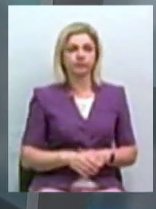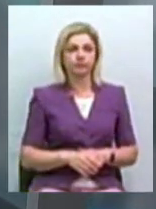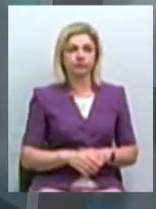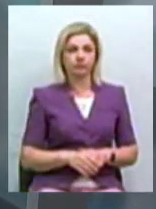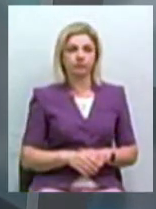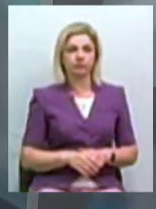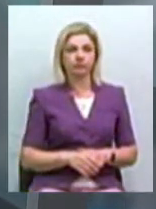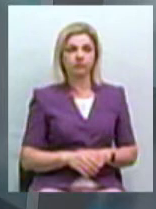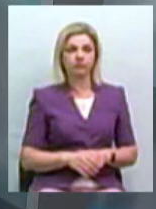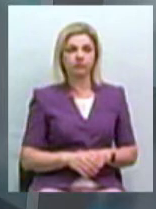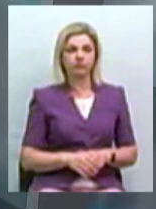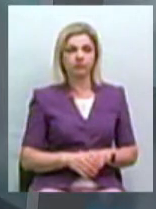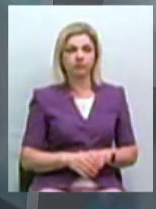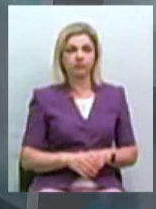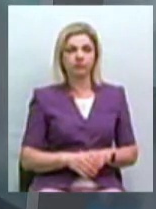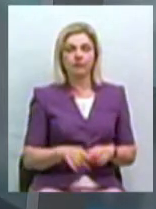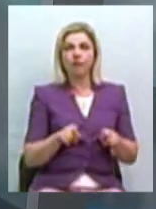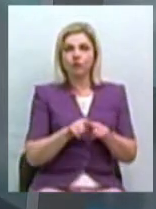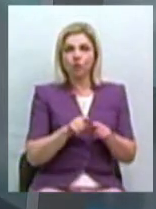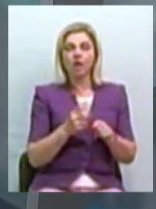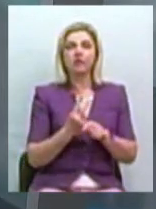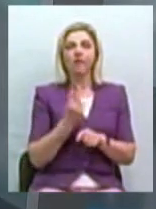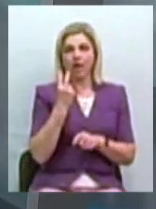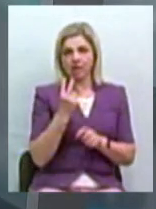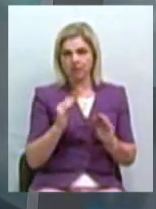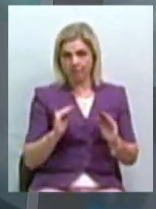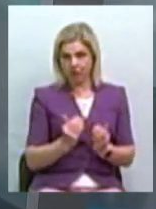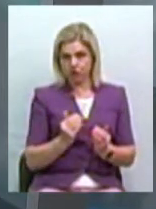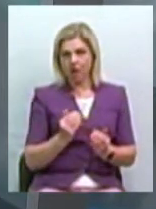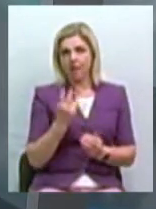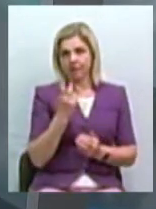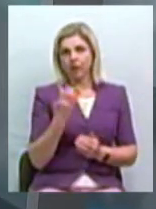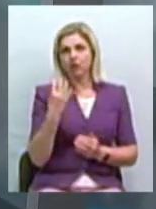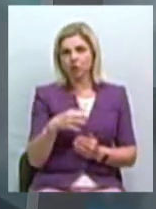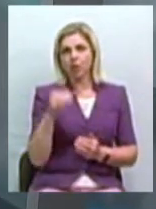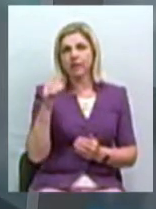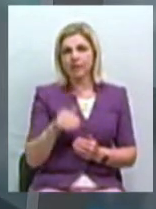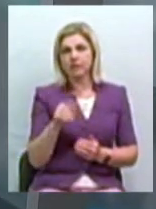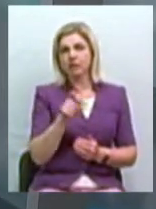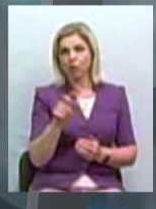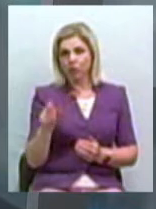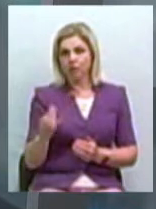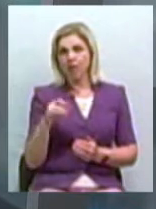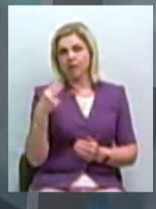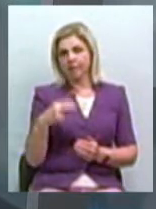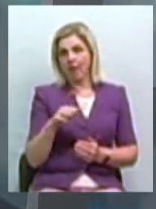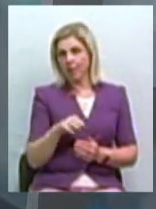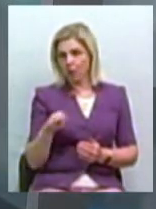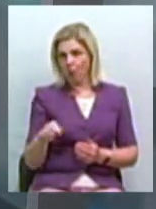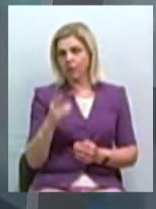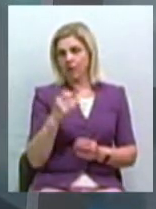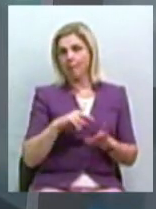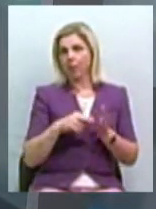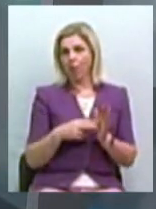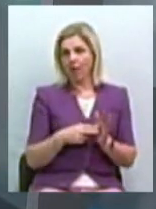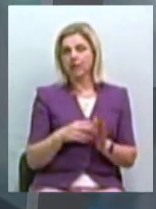менше кількість. В два рази менша кількість, зрозумієте, 240 тисяч населення і 20 мільйонів. Це все якраз те, що